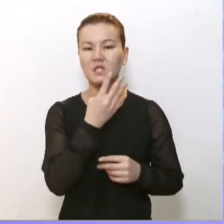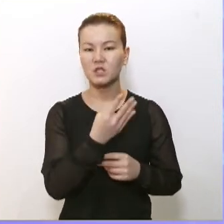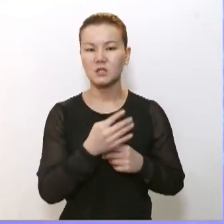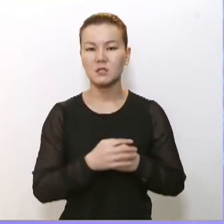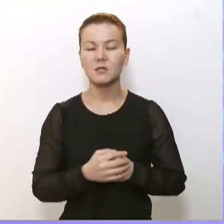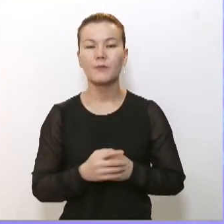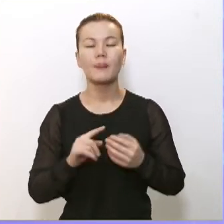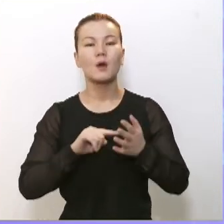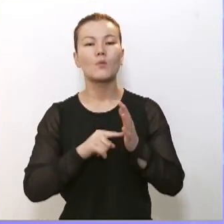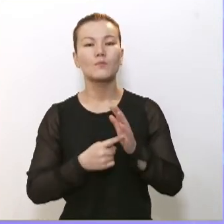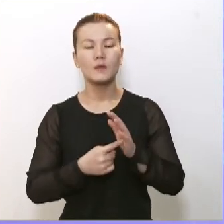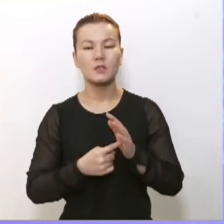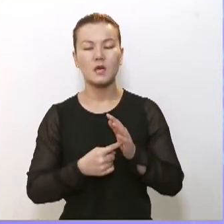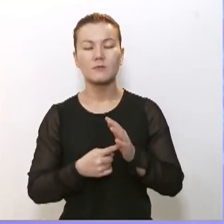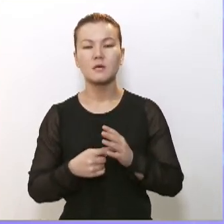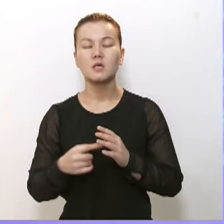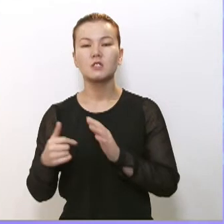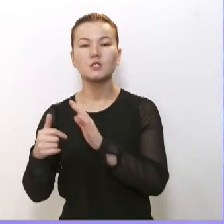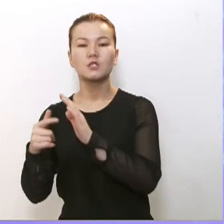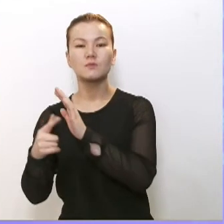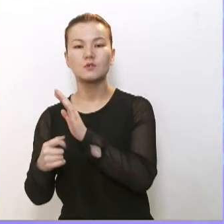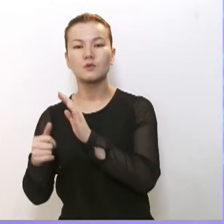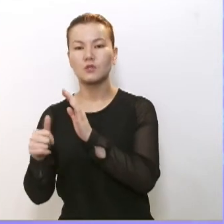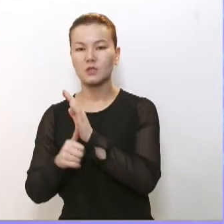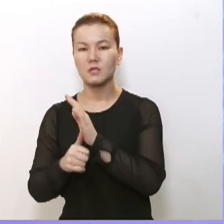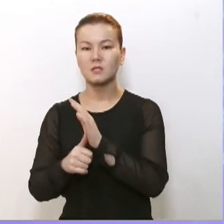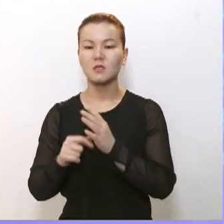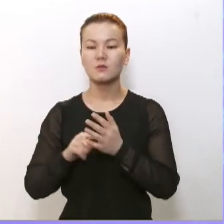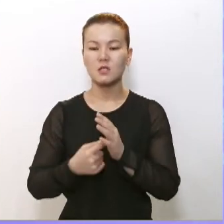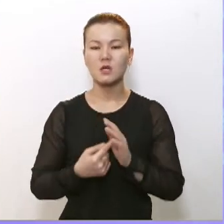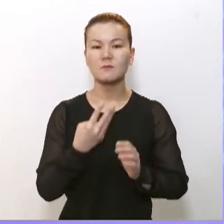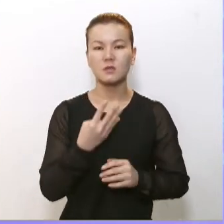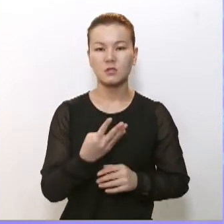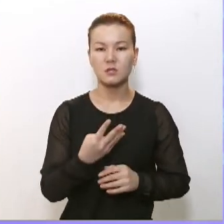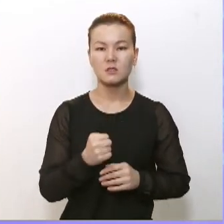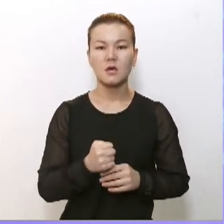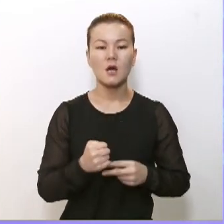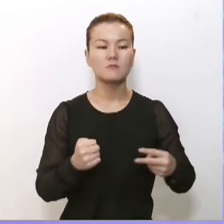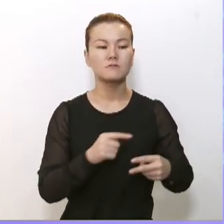перемножаем 706 и 4 получилось